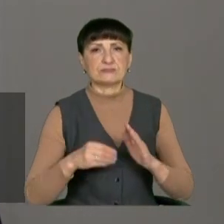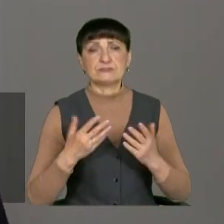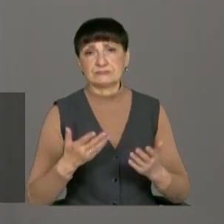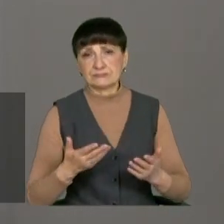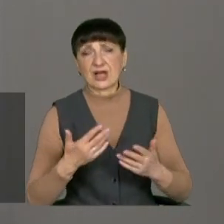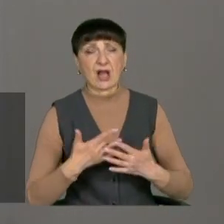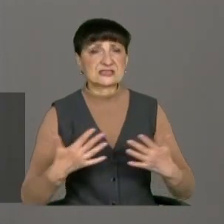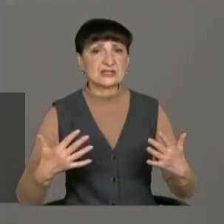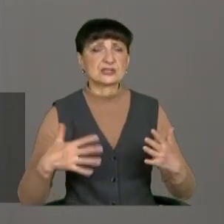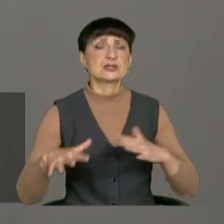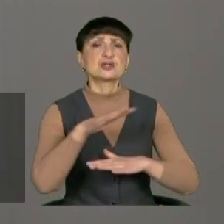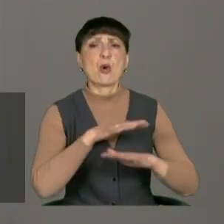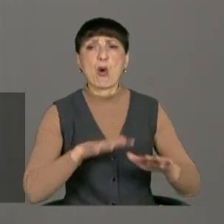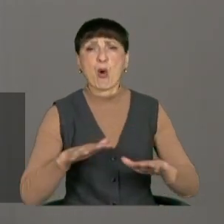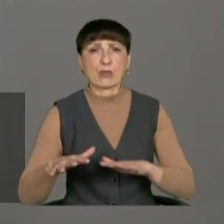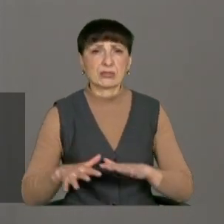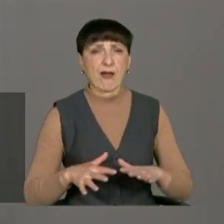с различными зонами. И